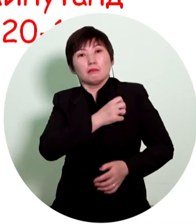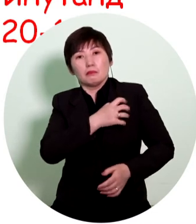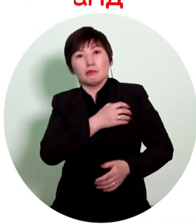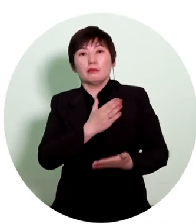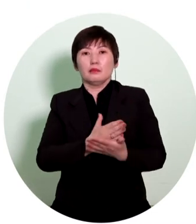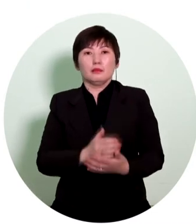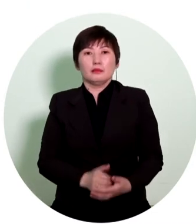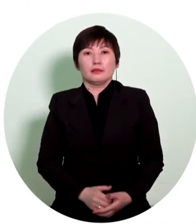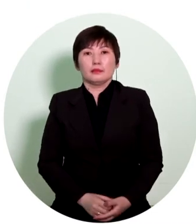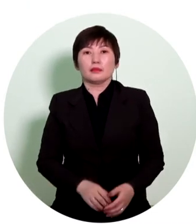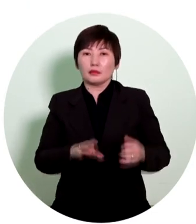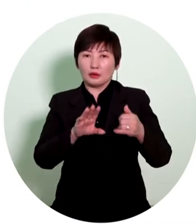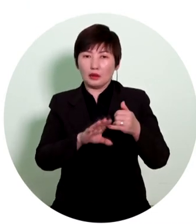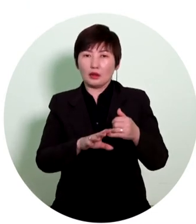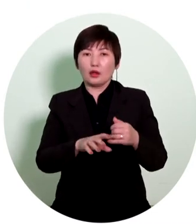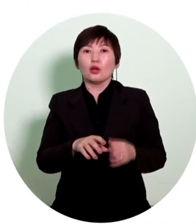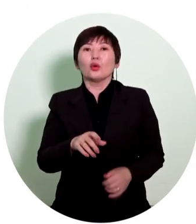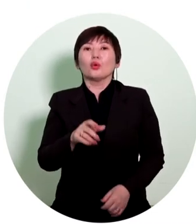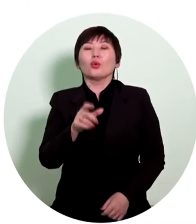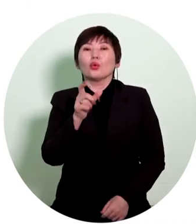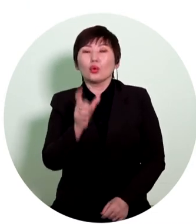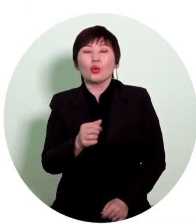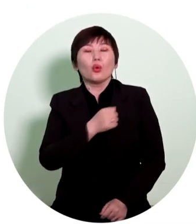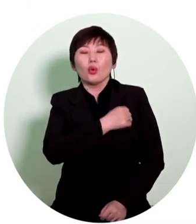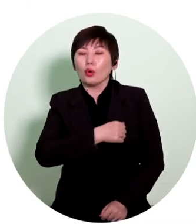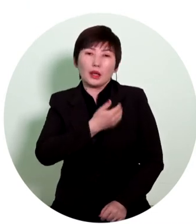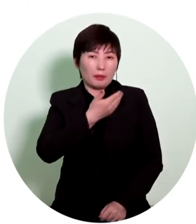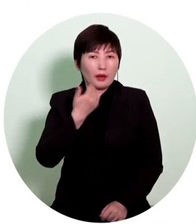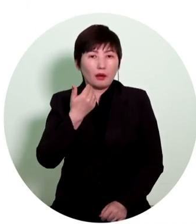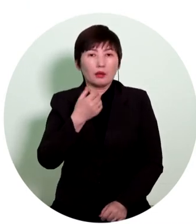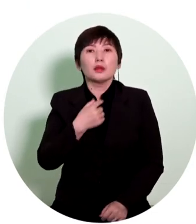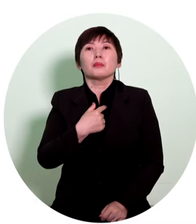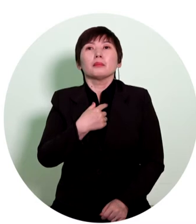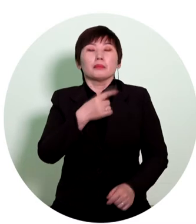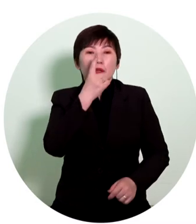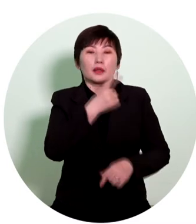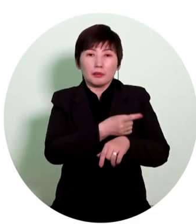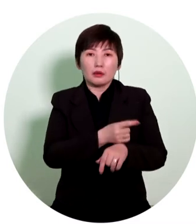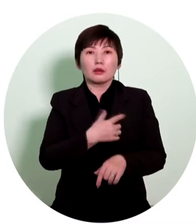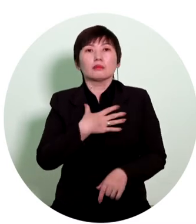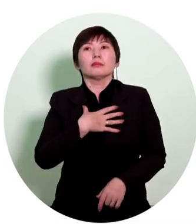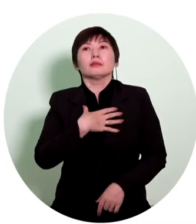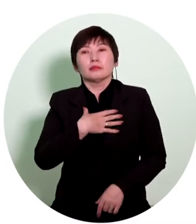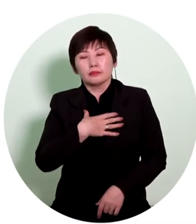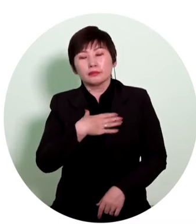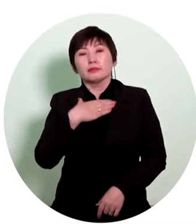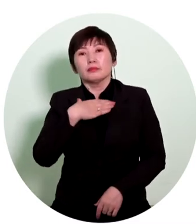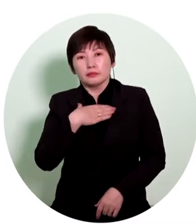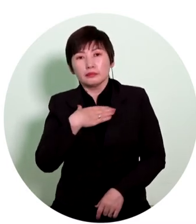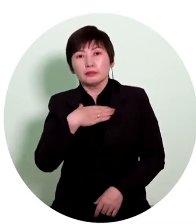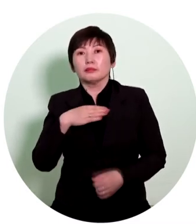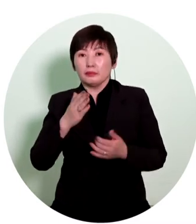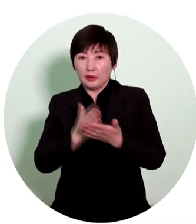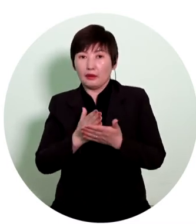түргэсдэг байна. Дараагийнх нь хүн хэвэн үедээ минутанд 16-аас 18 удаа амсгалдаг. Мөн санийхтай адилхан